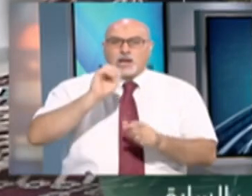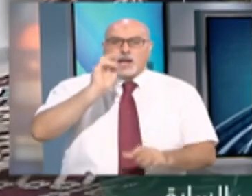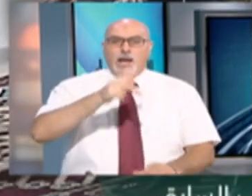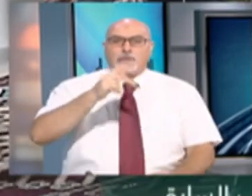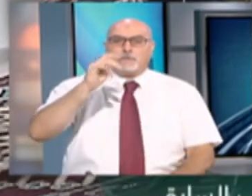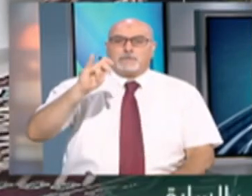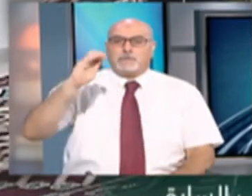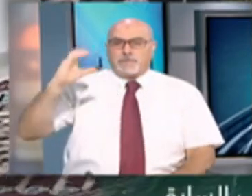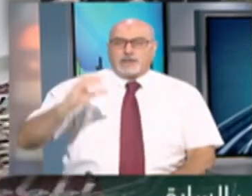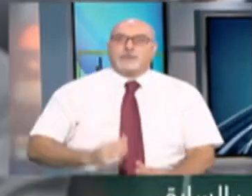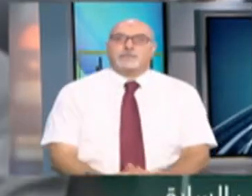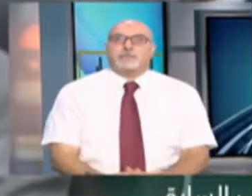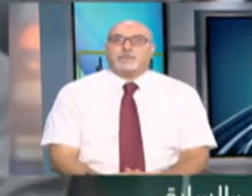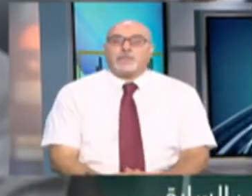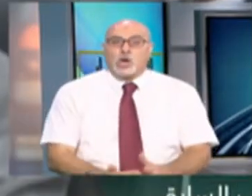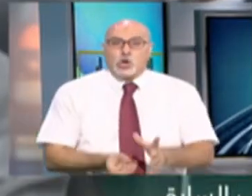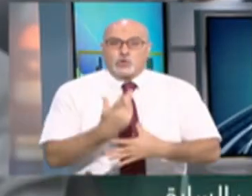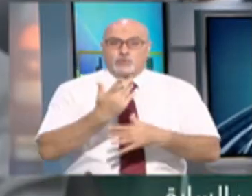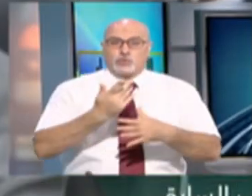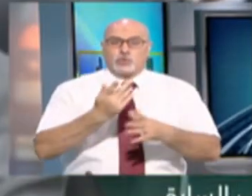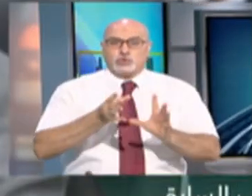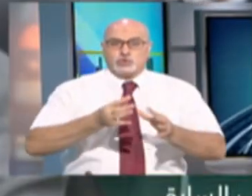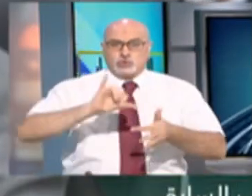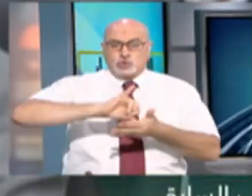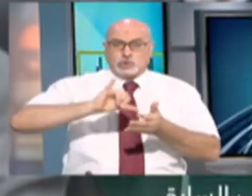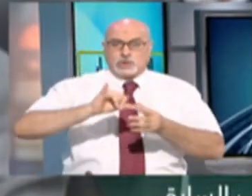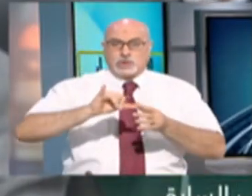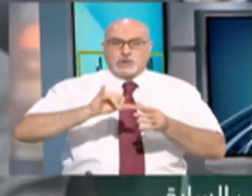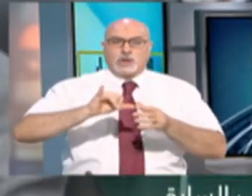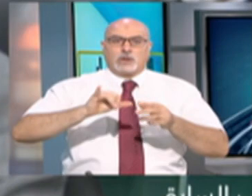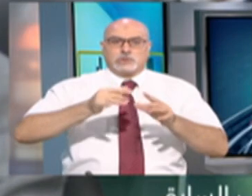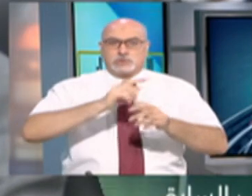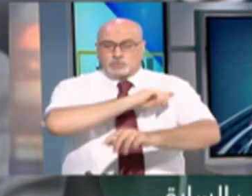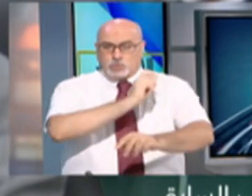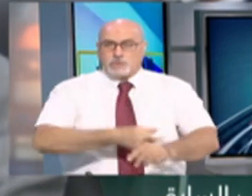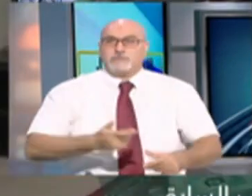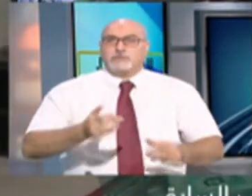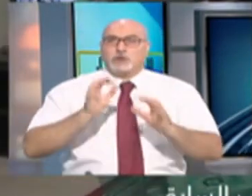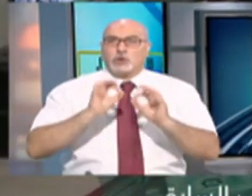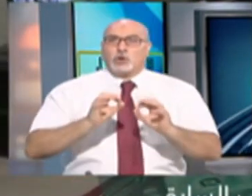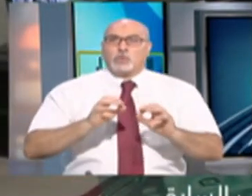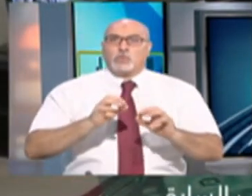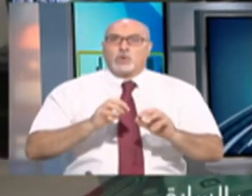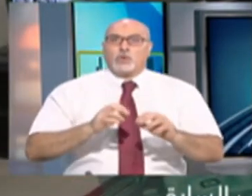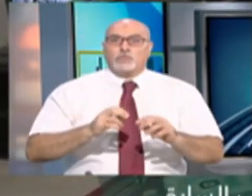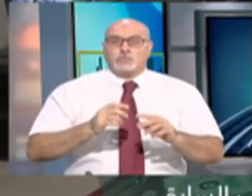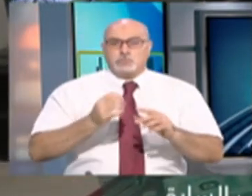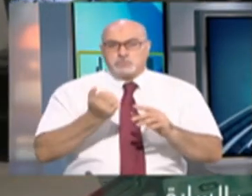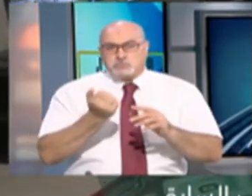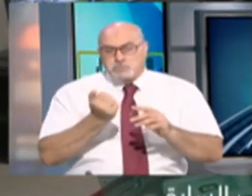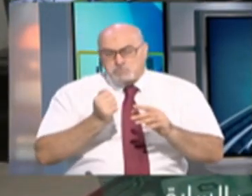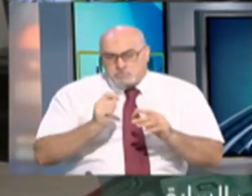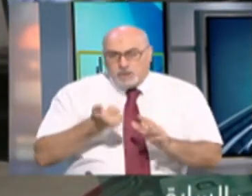وتجاري. المركب الأولمبي الجديد الذي سيحتضن أغلب منافسات الألعاب المتوسطية 2022